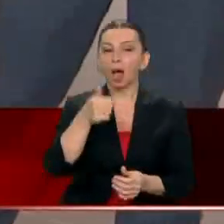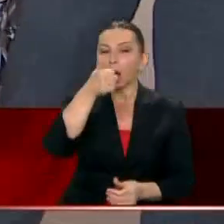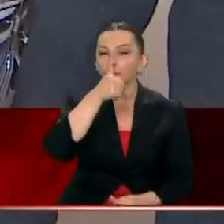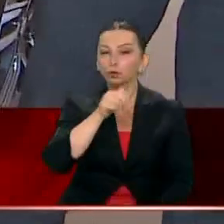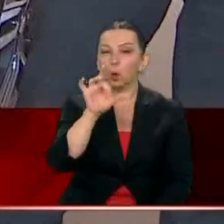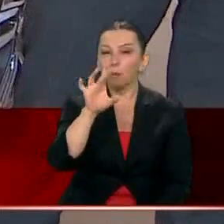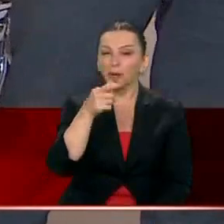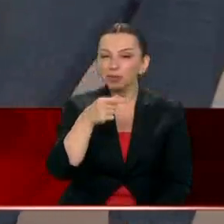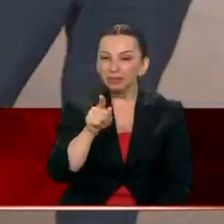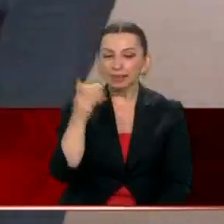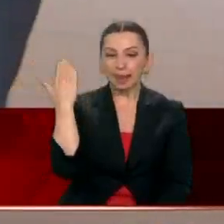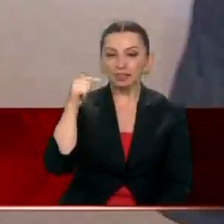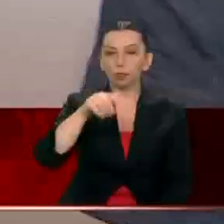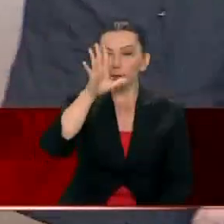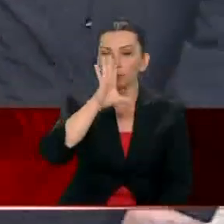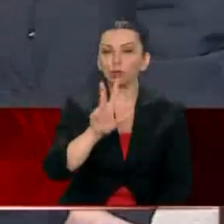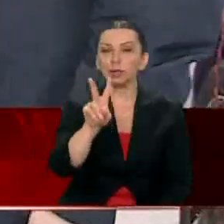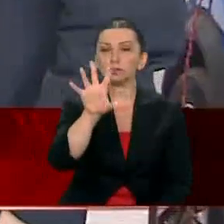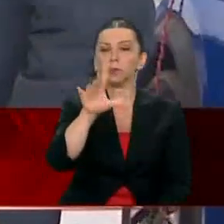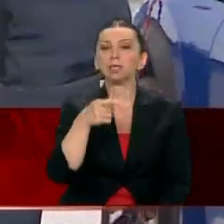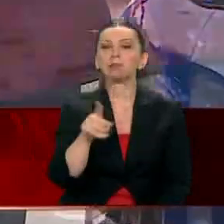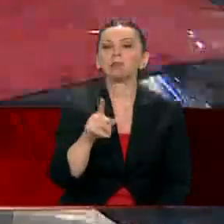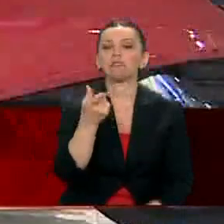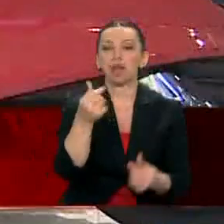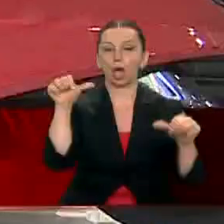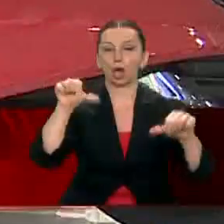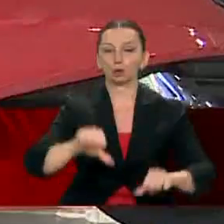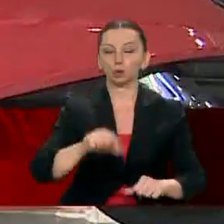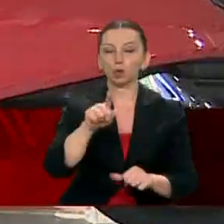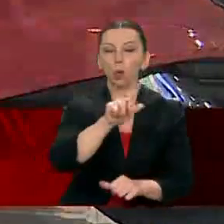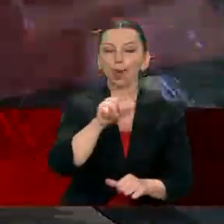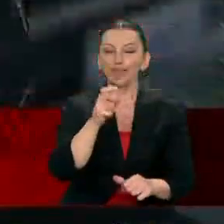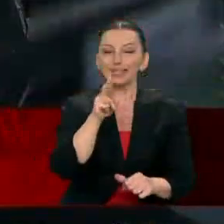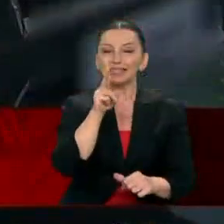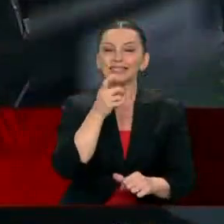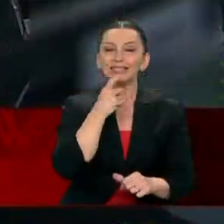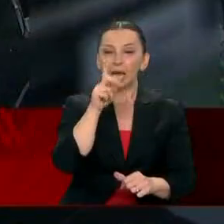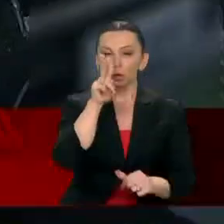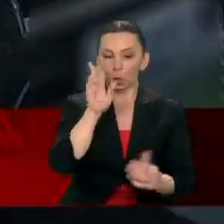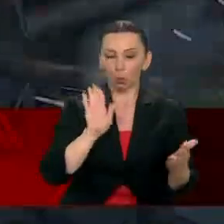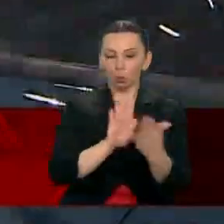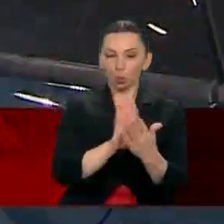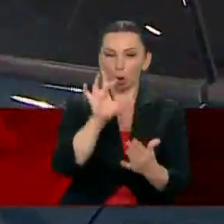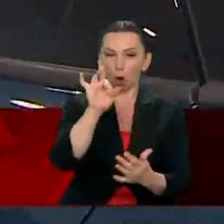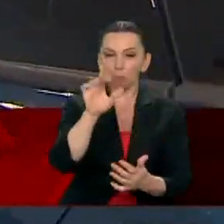615 bin liradan 575 bin lira gibi rakamlar düştü. Yılın son 10 gününde talebin daha da artması bekleniyor. Bu araca baktık.